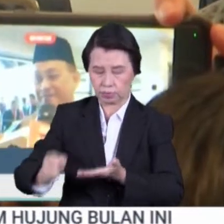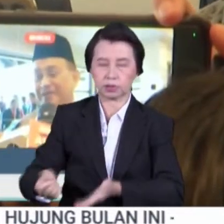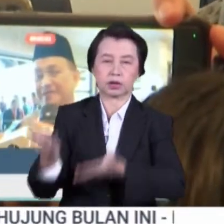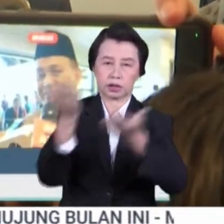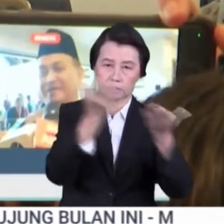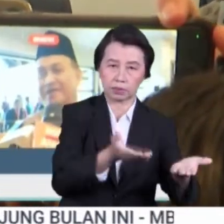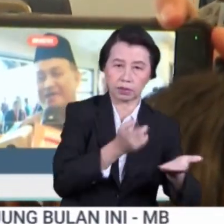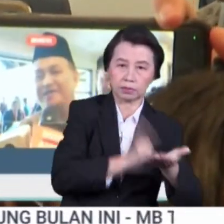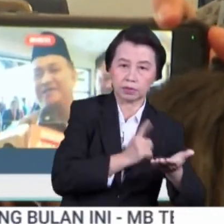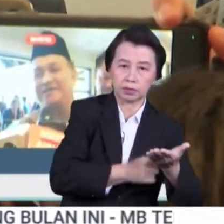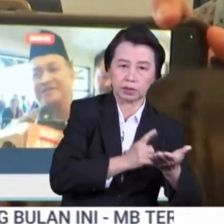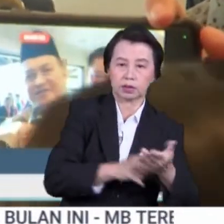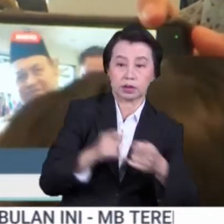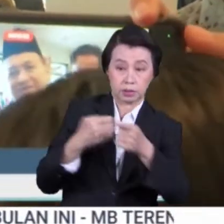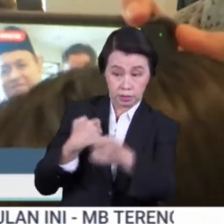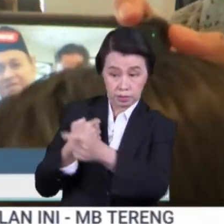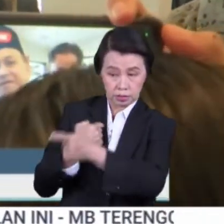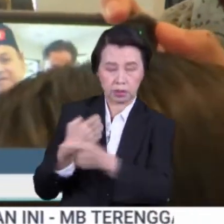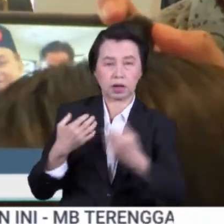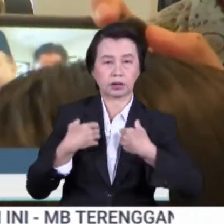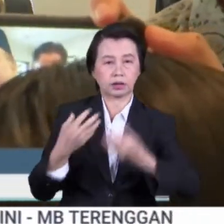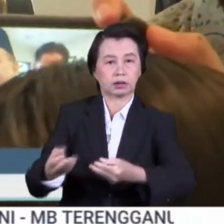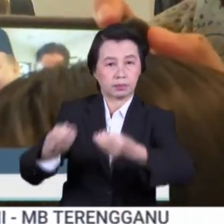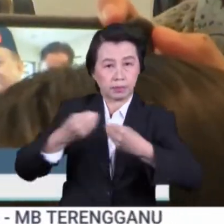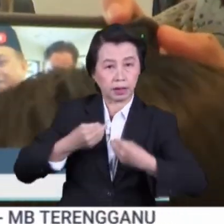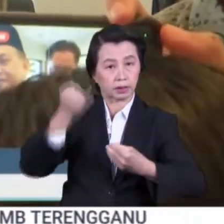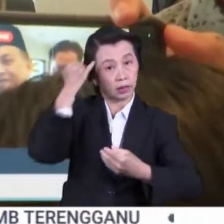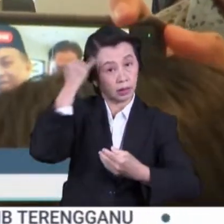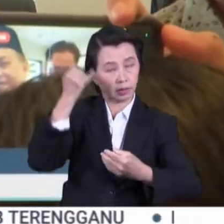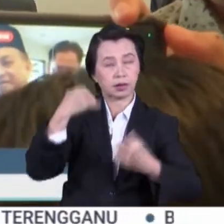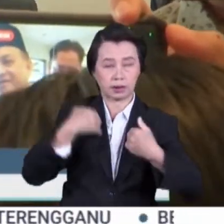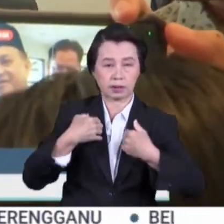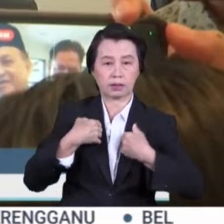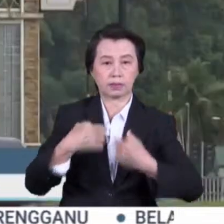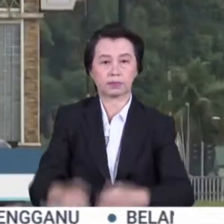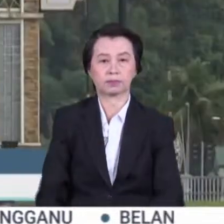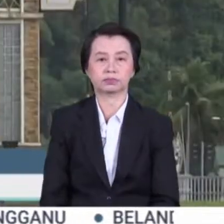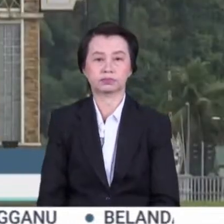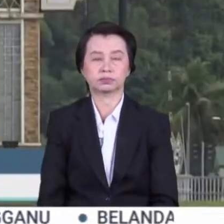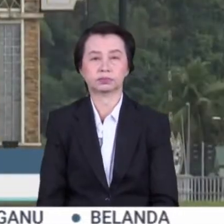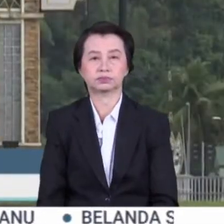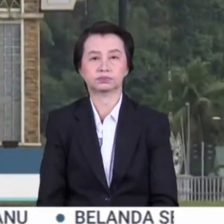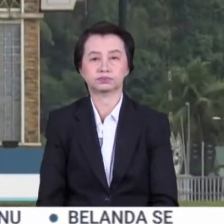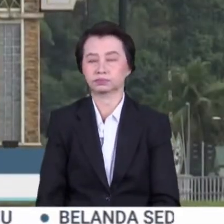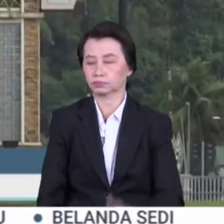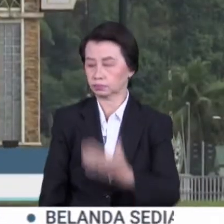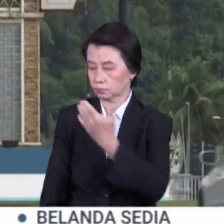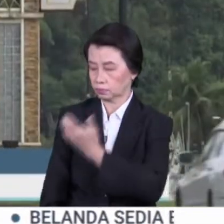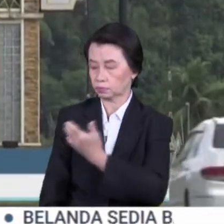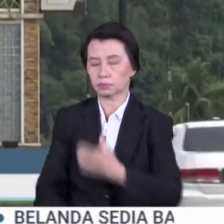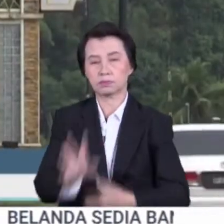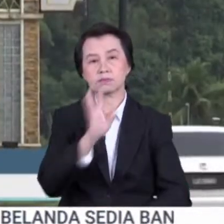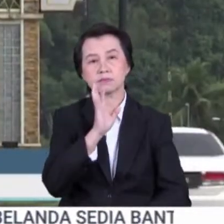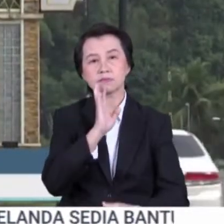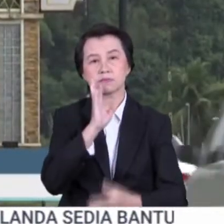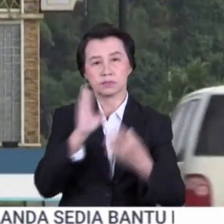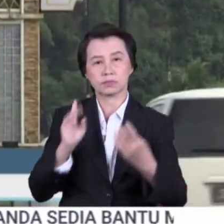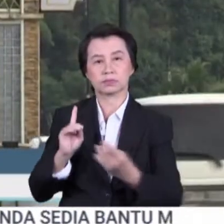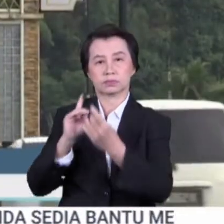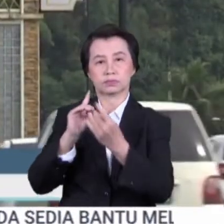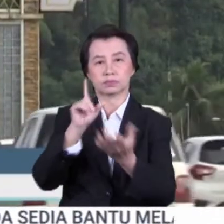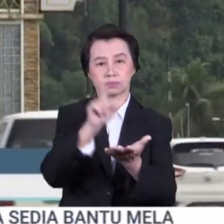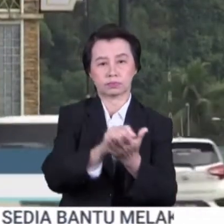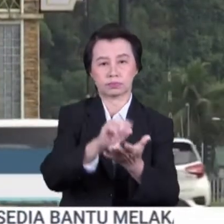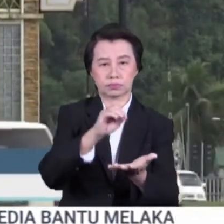daripada pelajar berkenaan, nah sekarang tengah kita perhalusi. Beliau berkata demikian ketika ditemui media